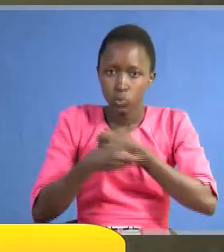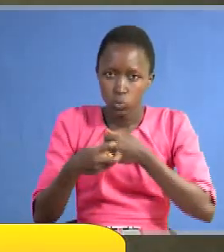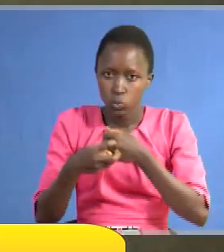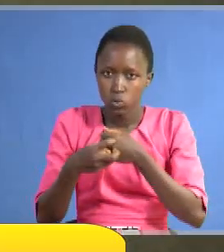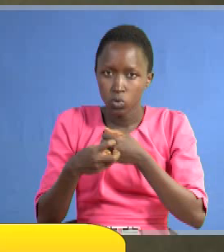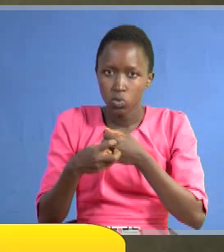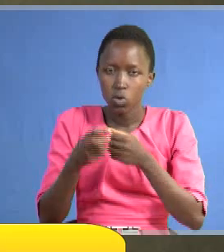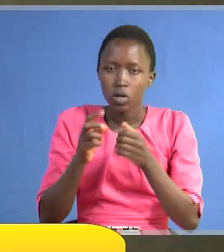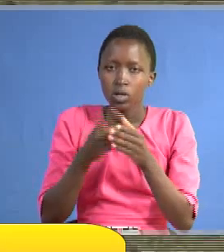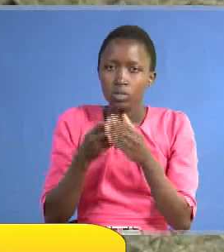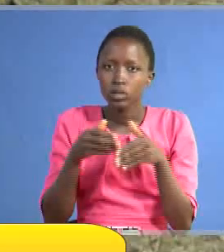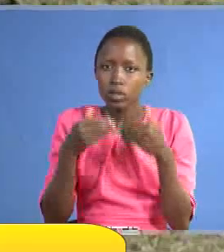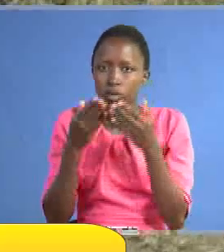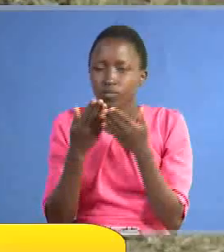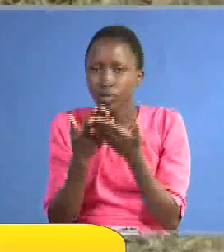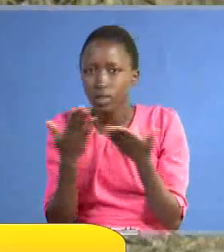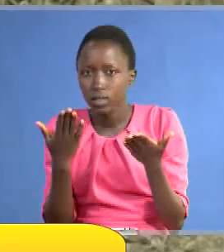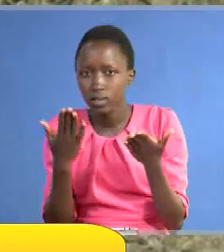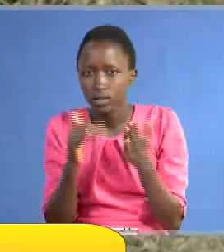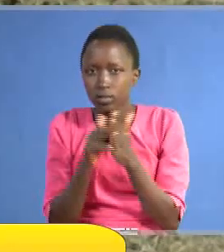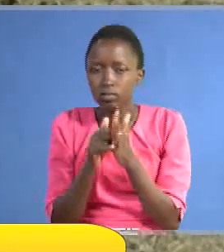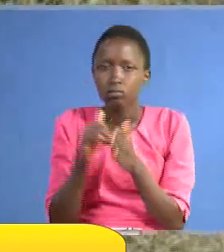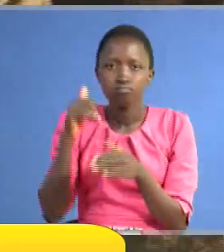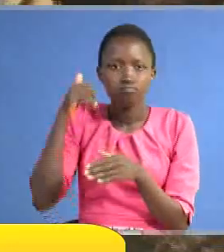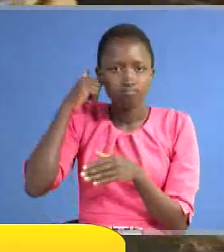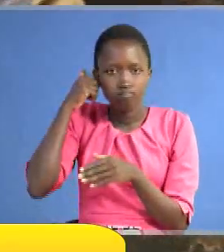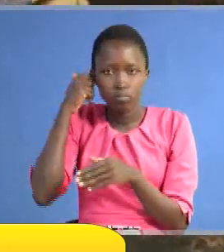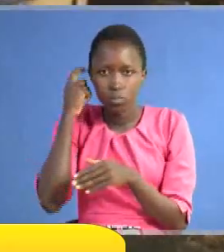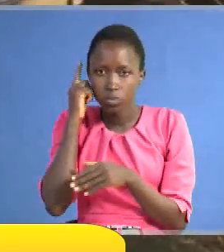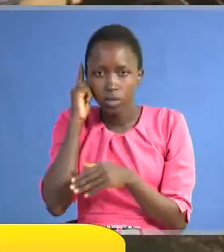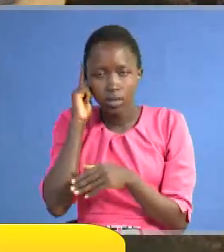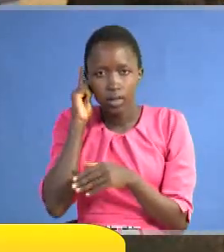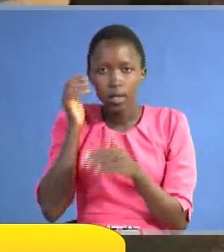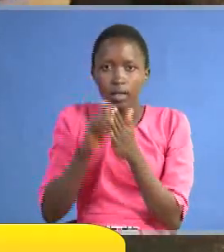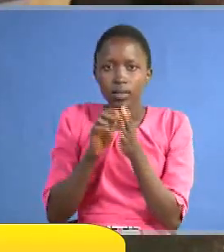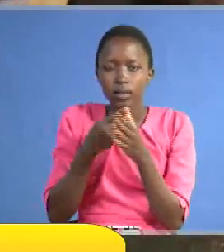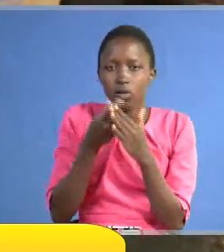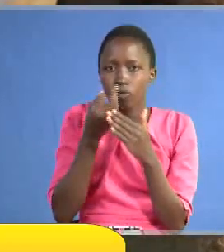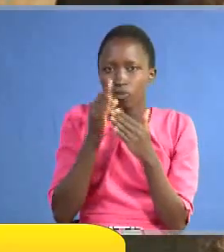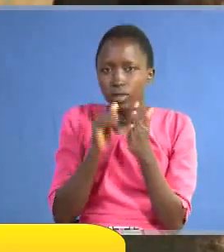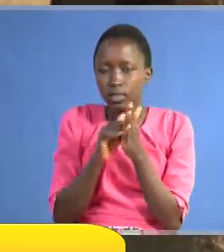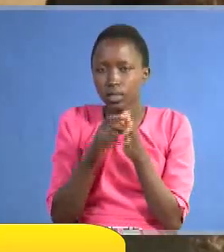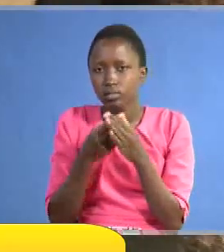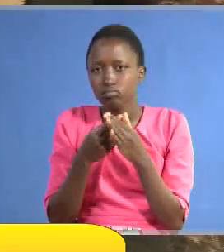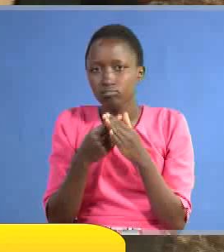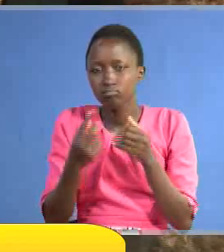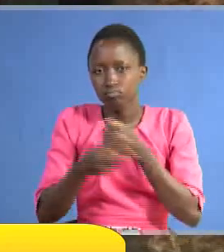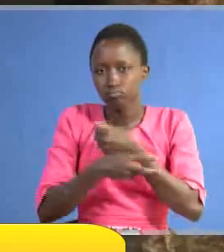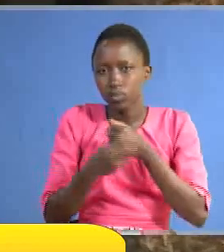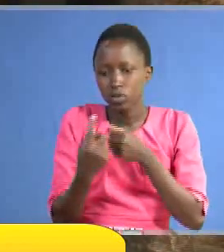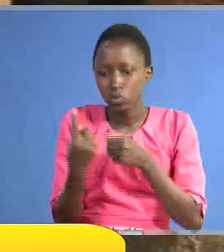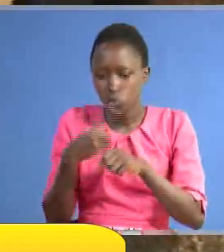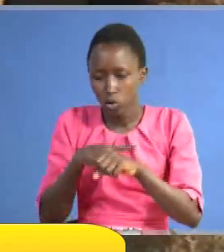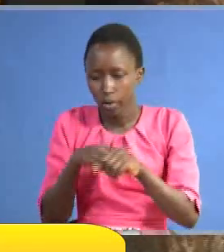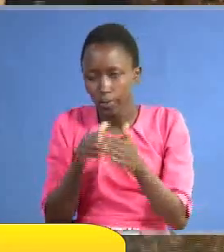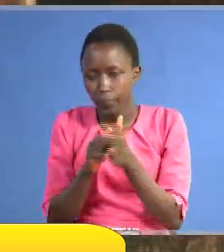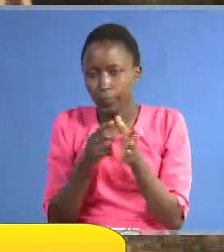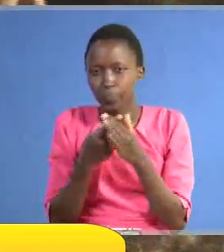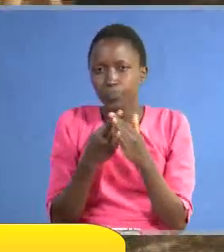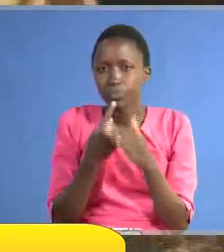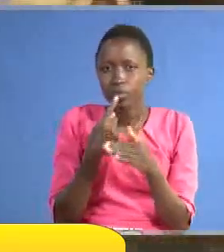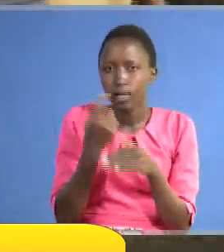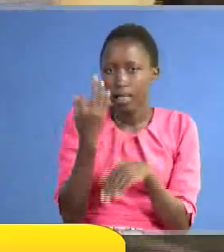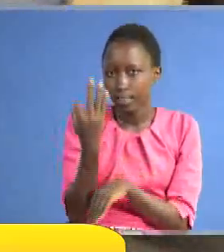Polisi walifaulu kutoa vitu kadhaa zikiwemo simu na stakabadhi muhimu za abiria ambao wamekuwa wakiporwa njiani. Inadaiwa